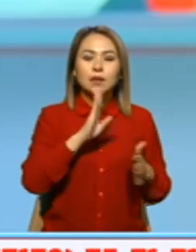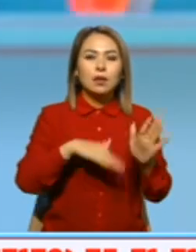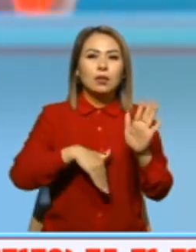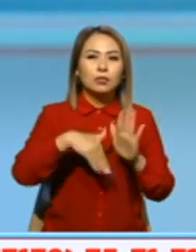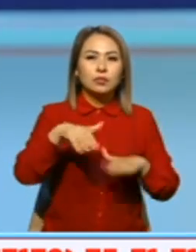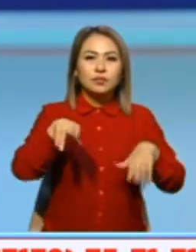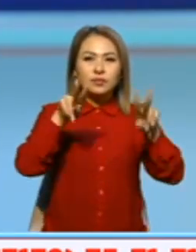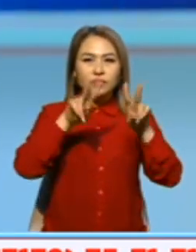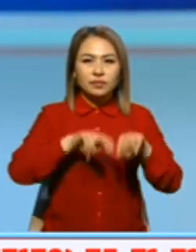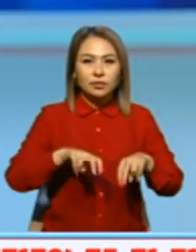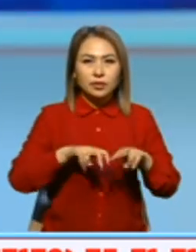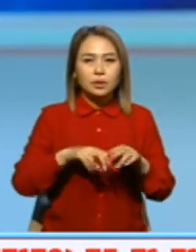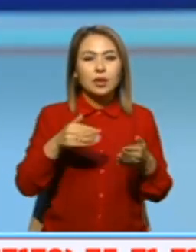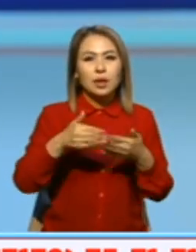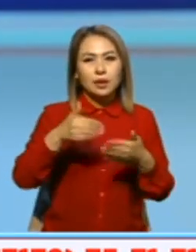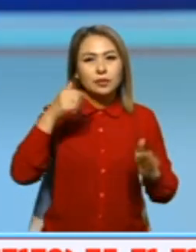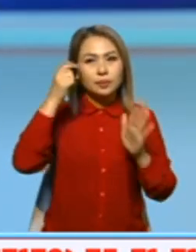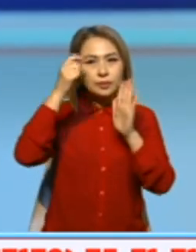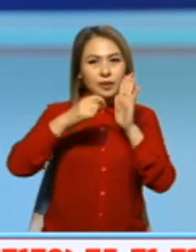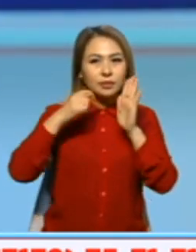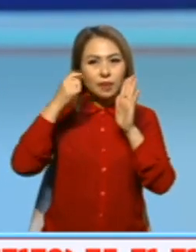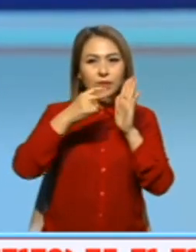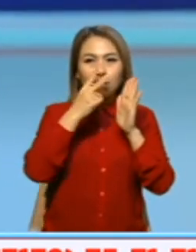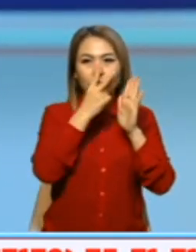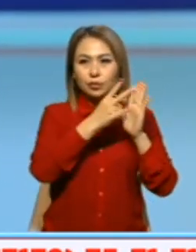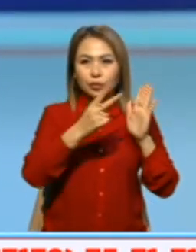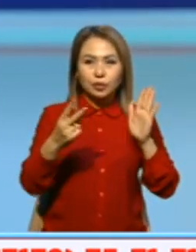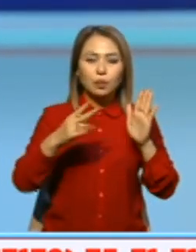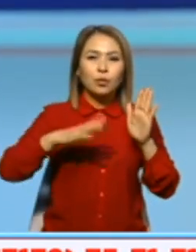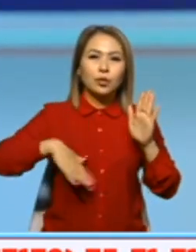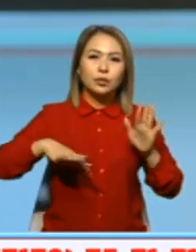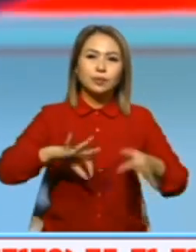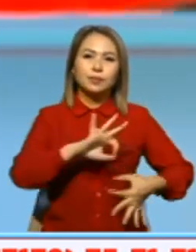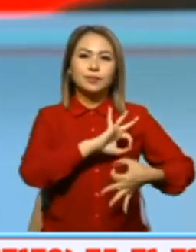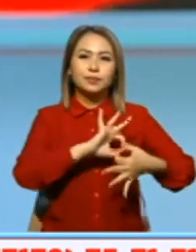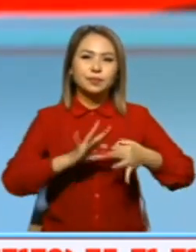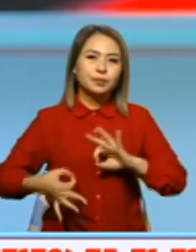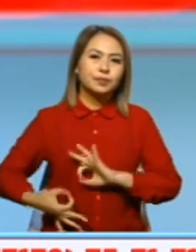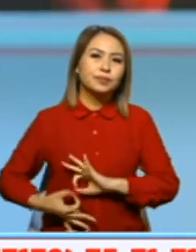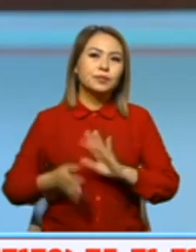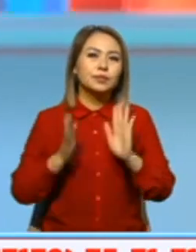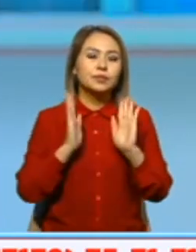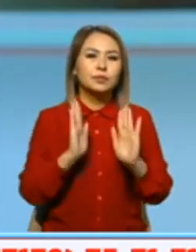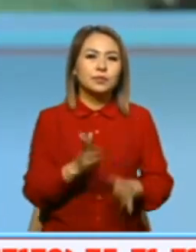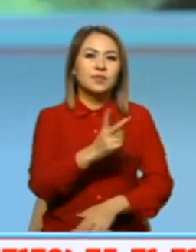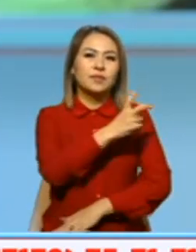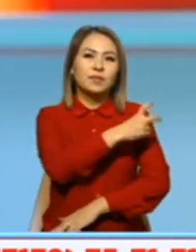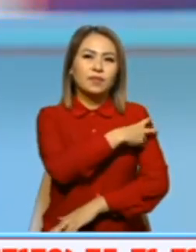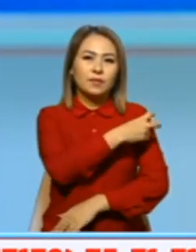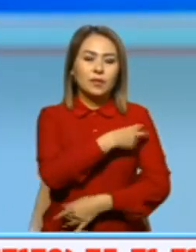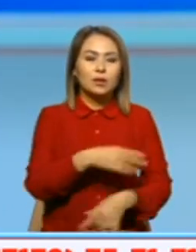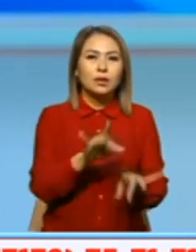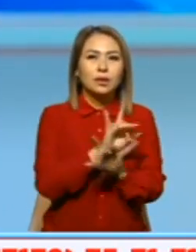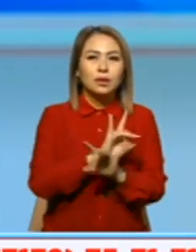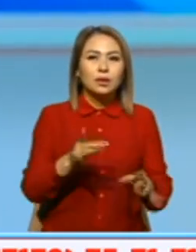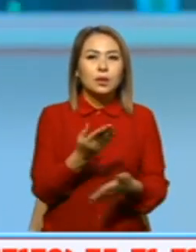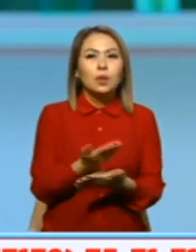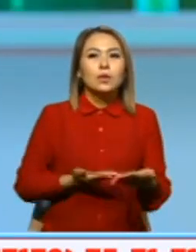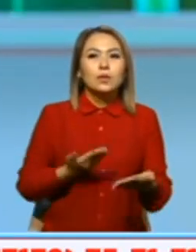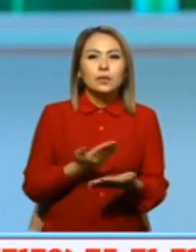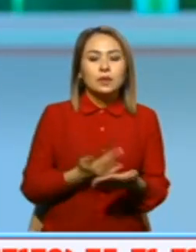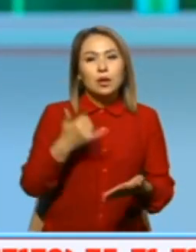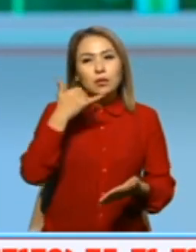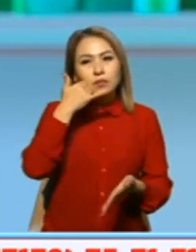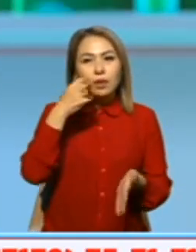жөн. Осыны алдымен бейне материалдан көріп алайық, одан кейін студиядағы мамандар кеңестермен бөлісетін болады. Тікелей эфирге хабарласыңыздар, WhatsApp